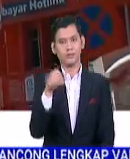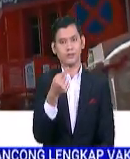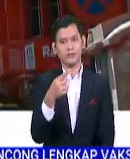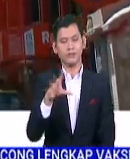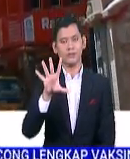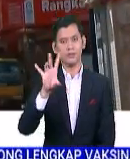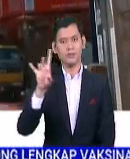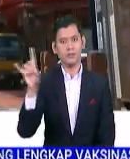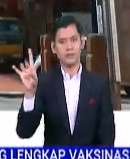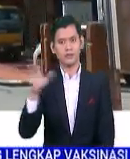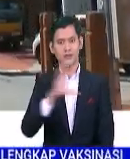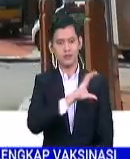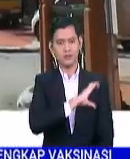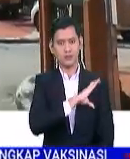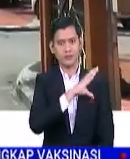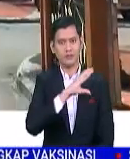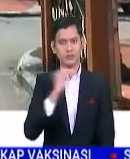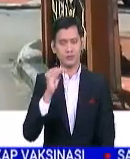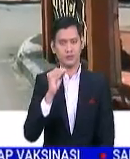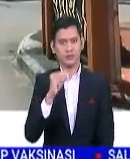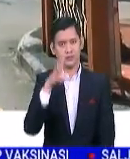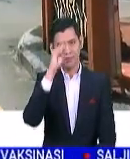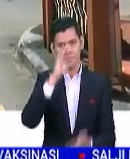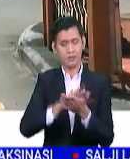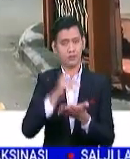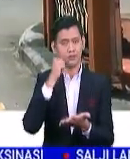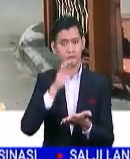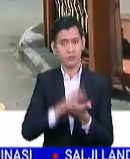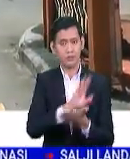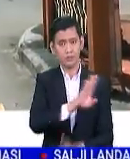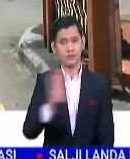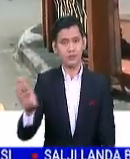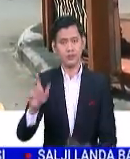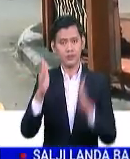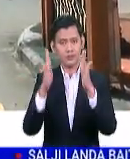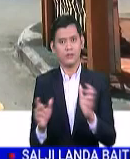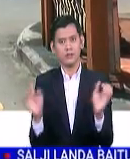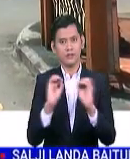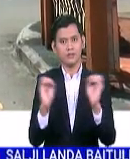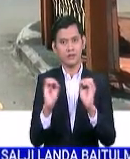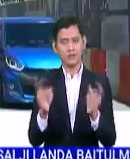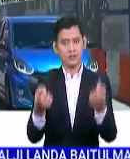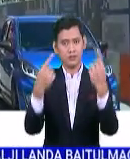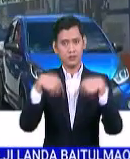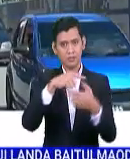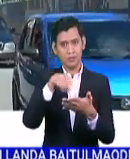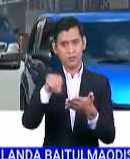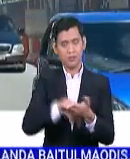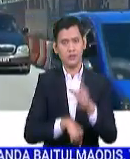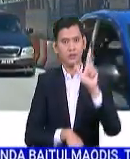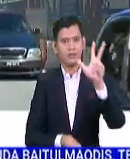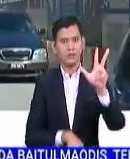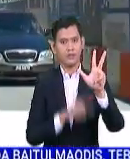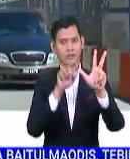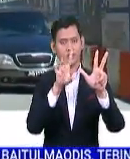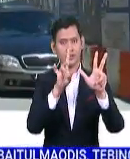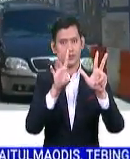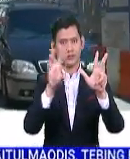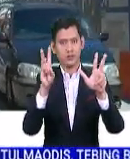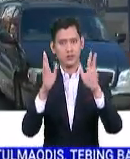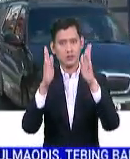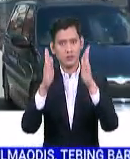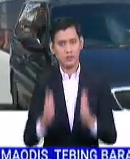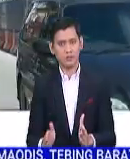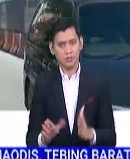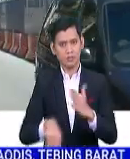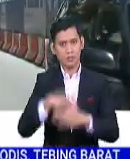11,578 pula anggota polis dan pasangan mereka. Jumlah pengundi tidak hadir luar negara adalah seramai 376 orang di